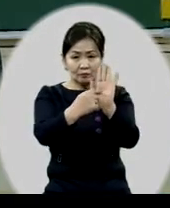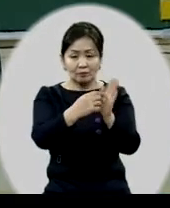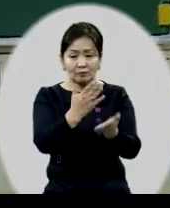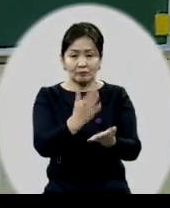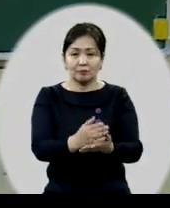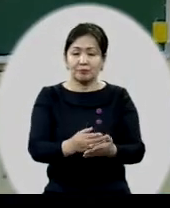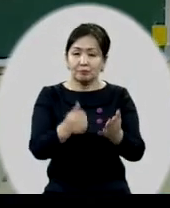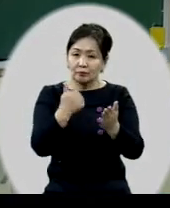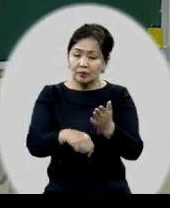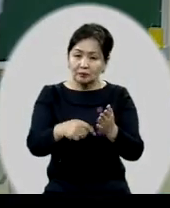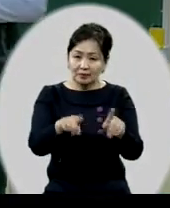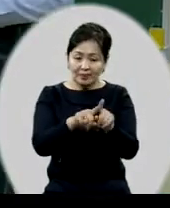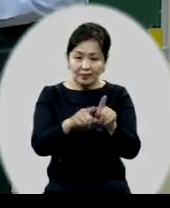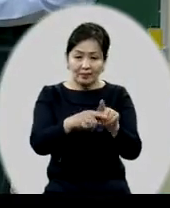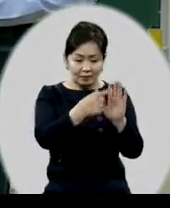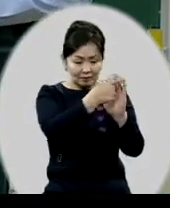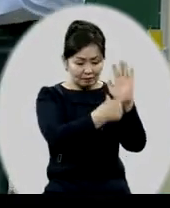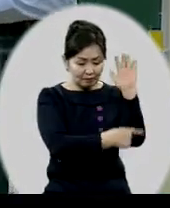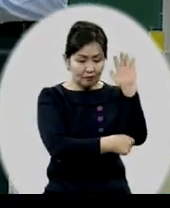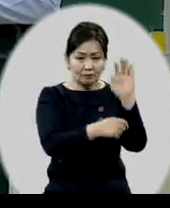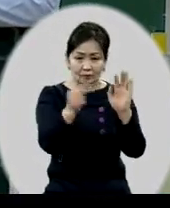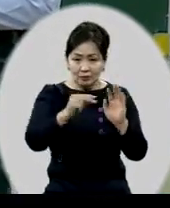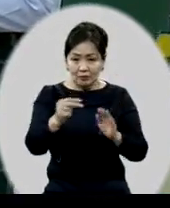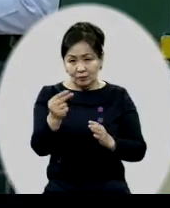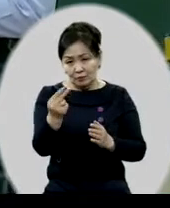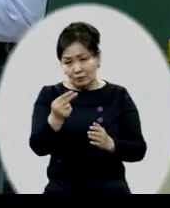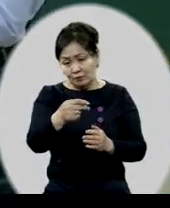Дэвтэртээ зураарай хүүхдүүдээ.